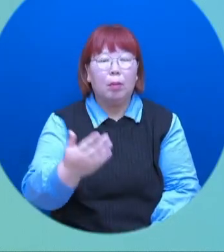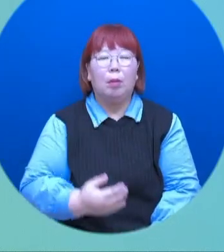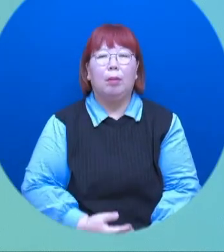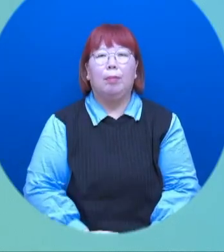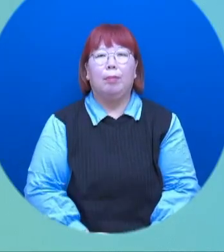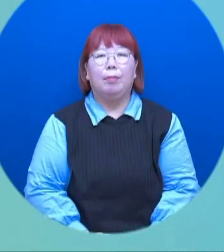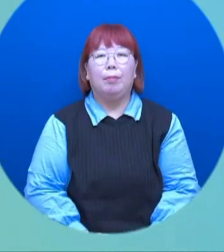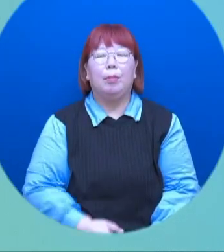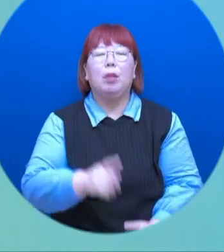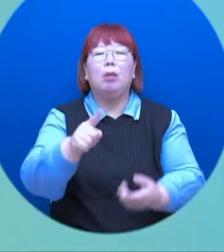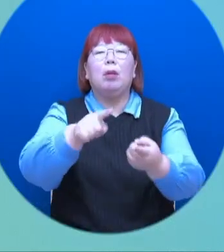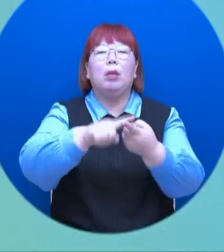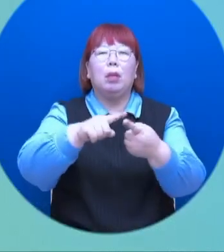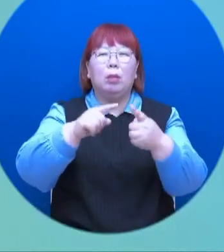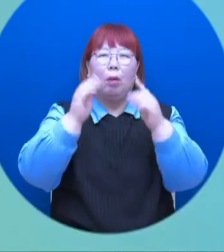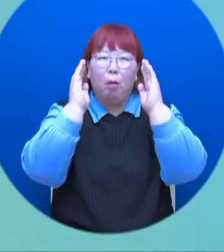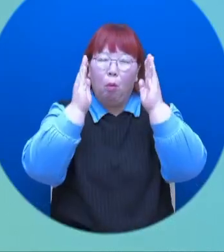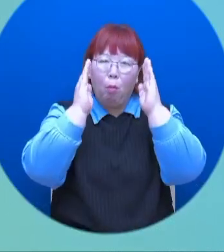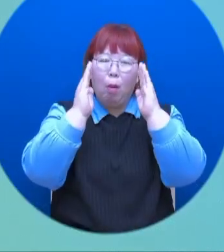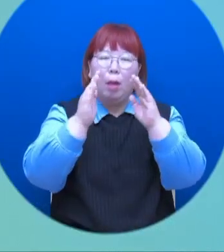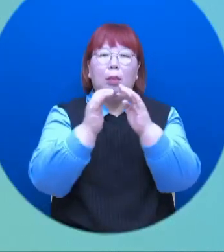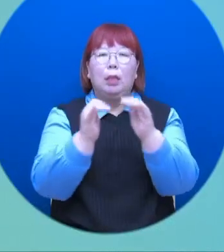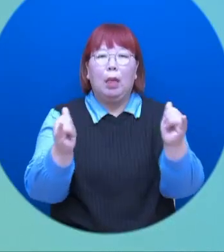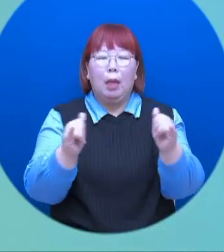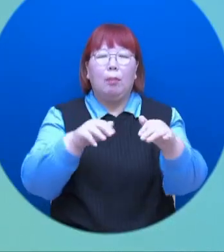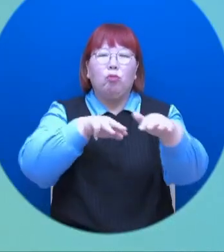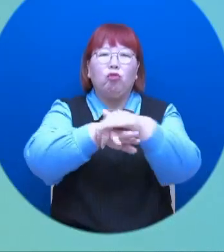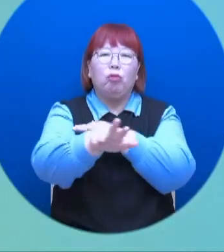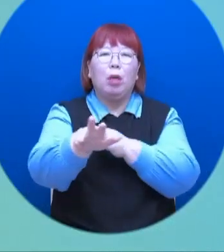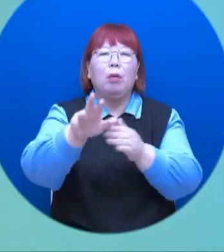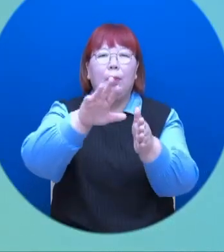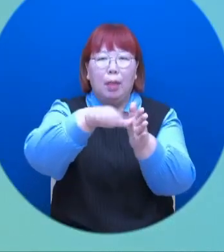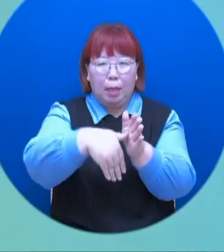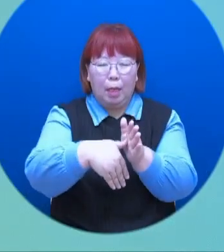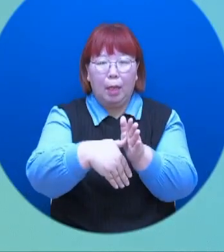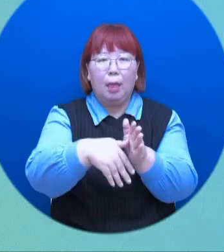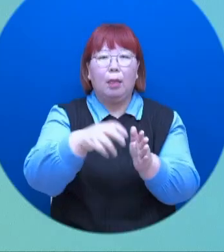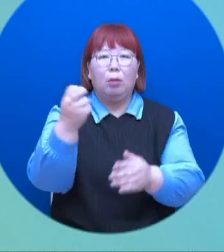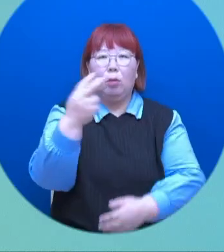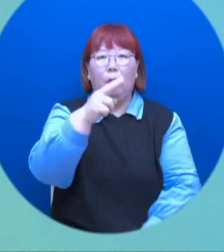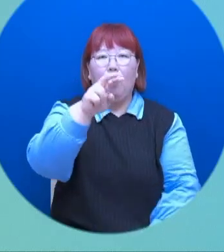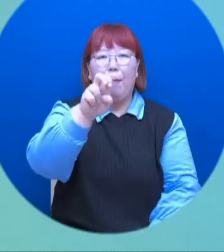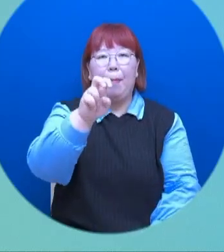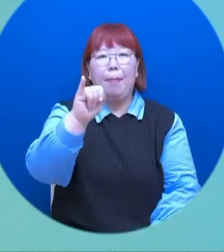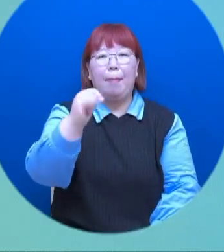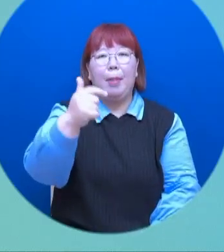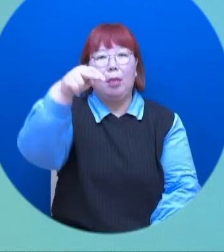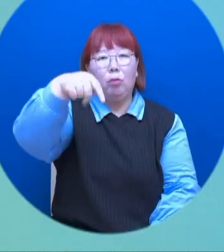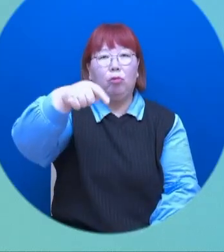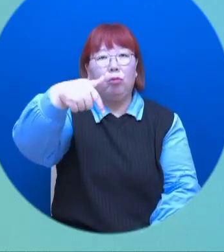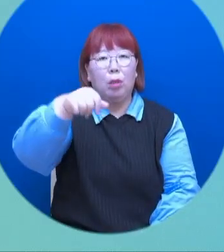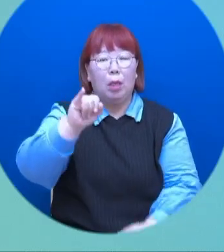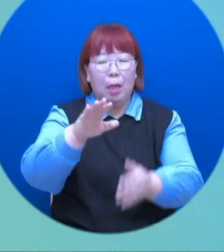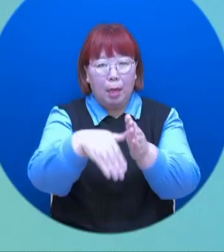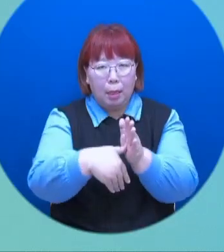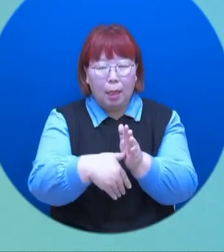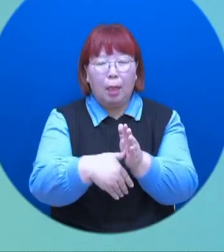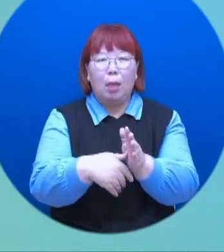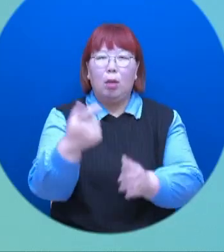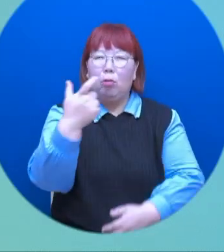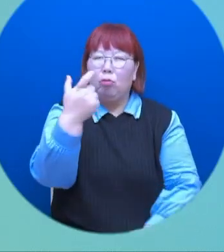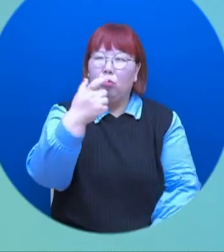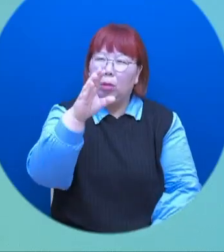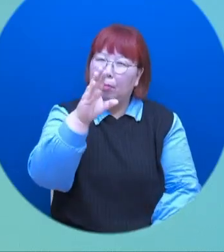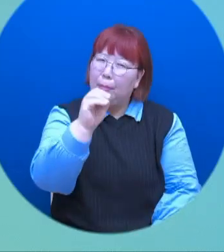대하여 학자들은 출애굽을 할 당시 출애굽기나 민수기에서 보면 이스라엘의 60만